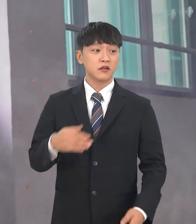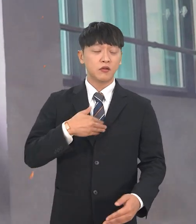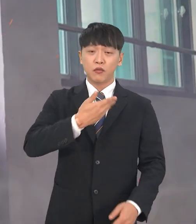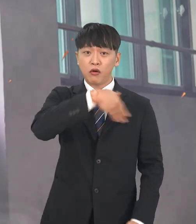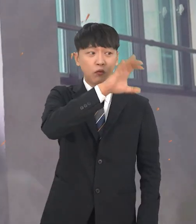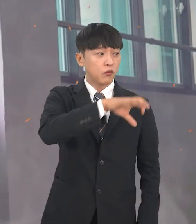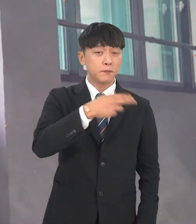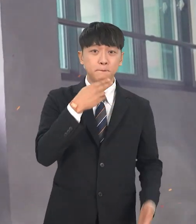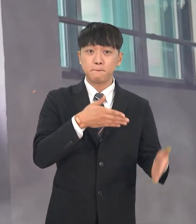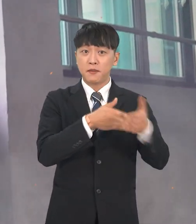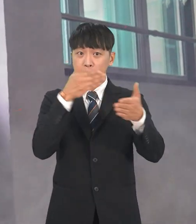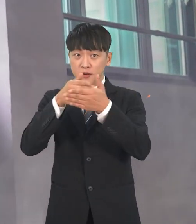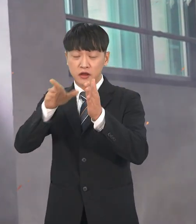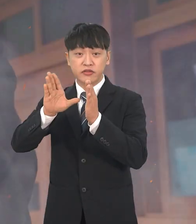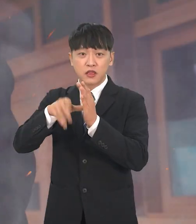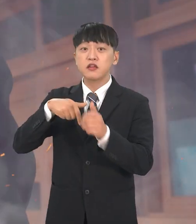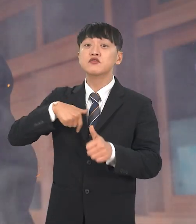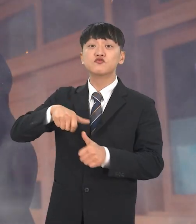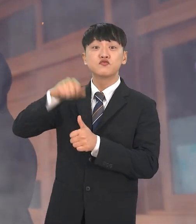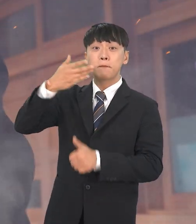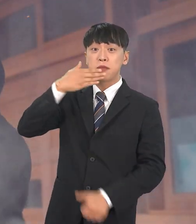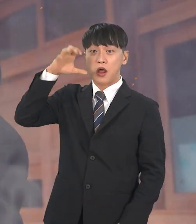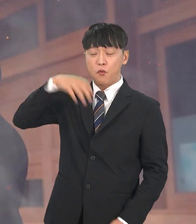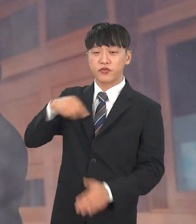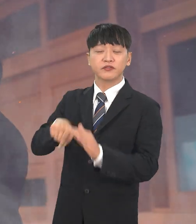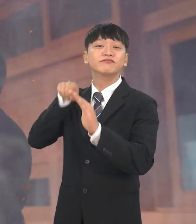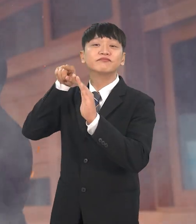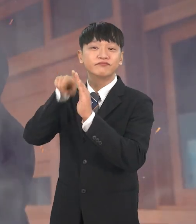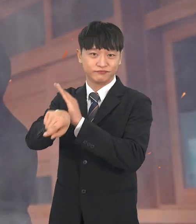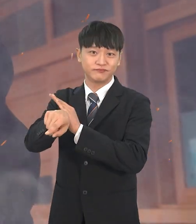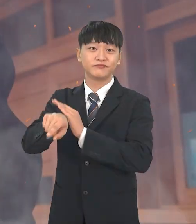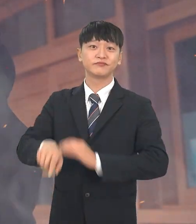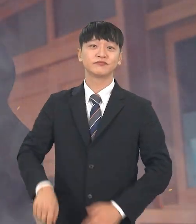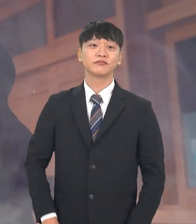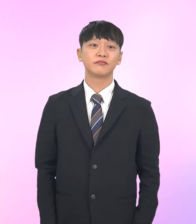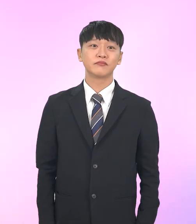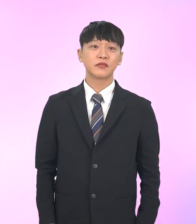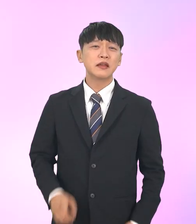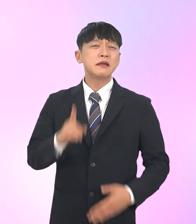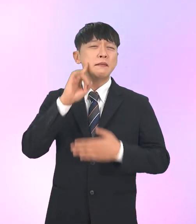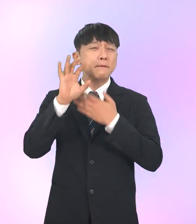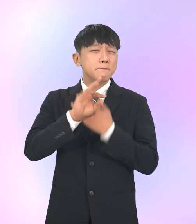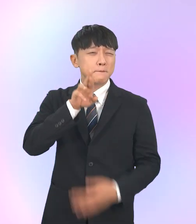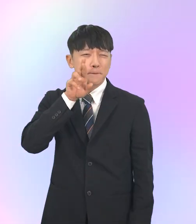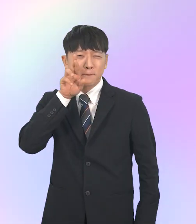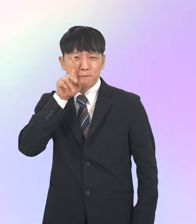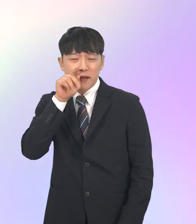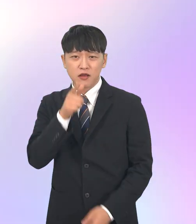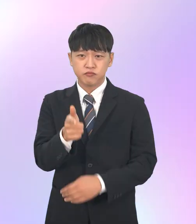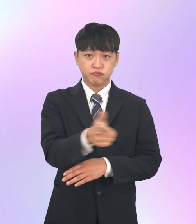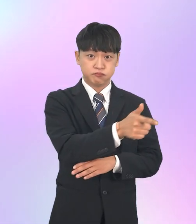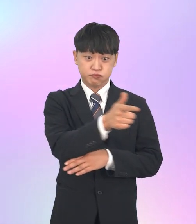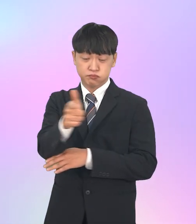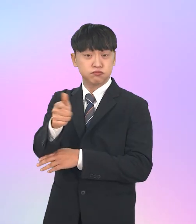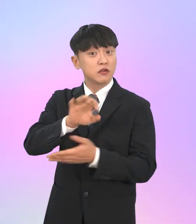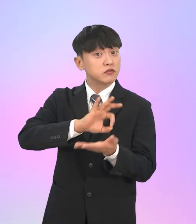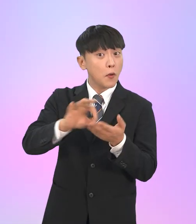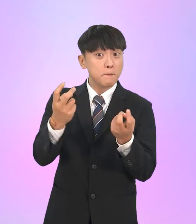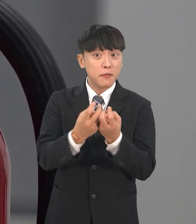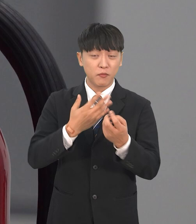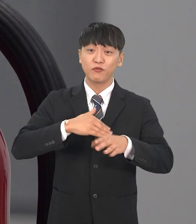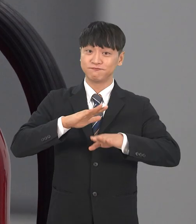막다른 곳 대신 구조 요청 가능한 장소로 이동합니다. 만약을 대비해 소화기를 사용하는